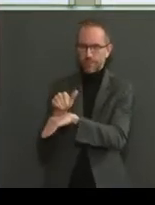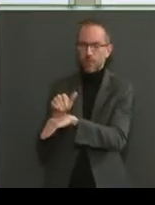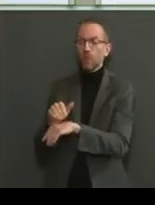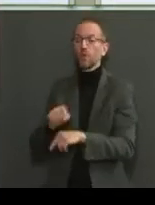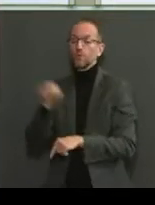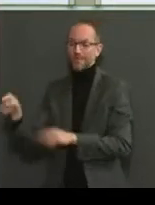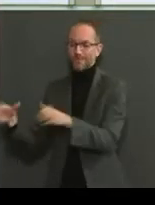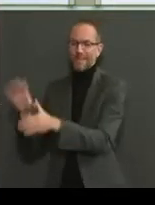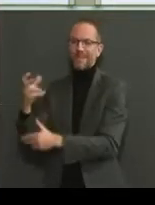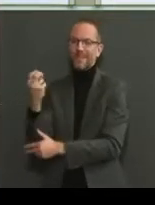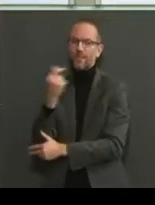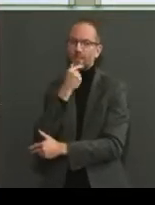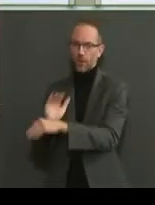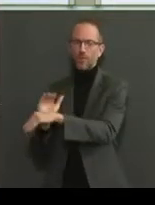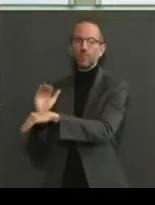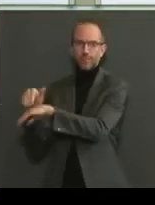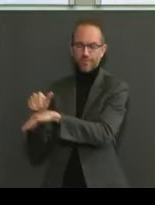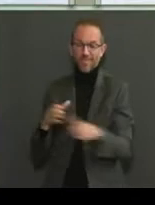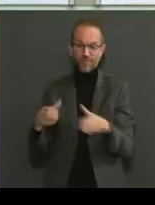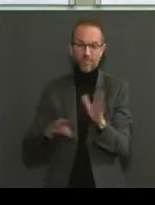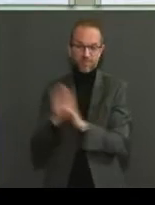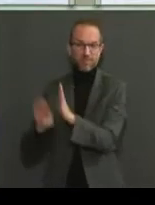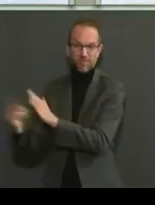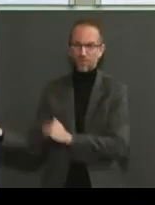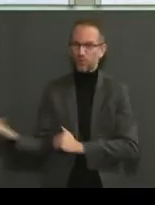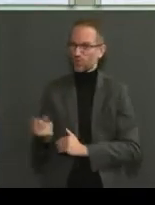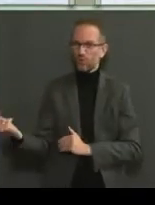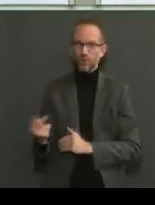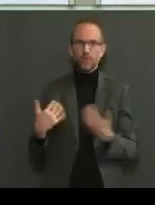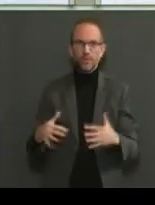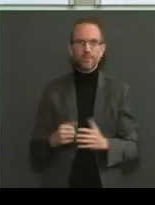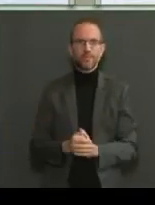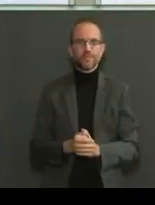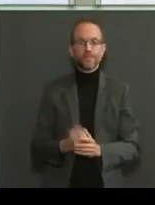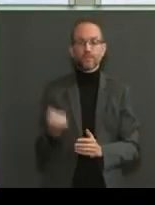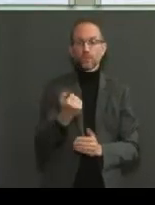ans. Il y a une semaine, nous constations seulement une